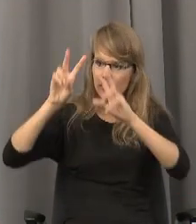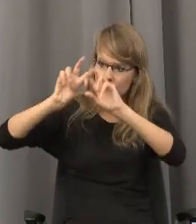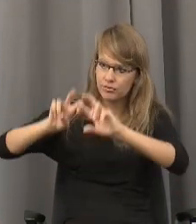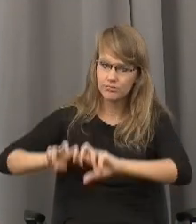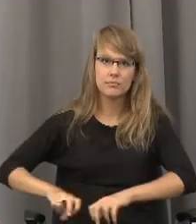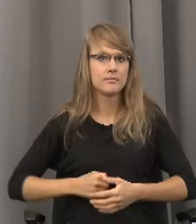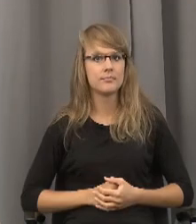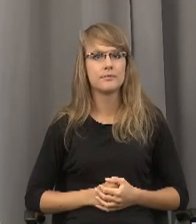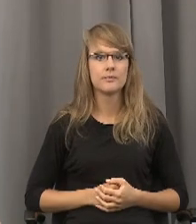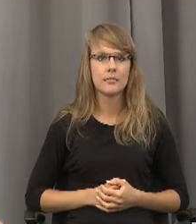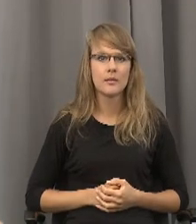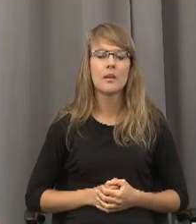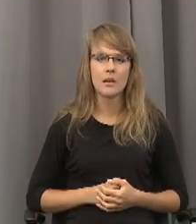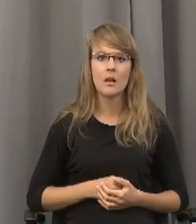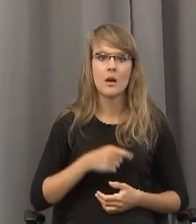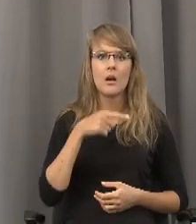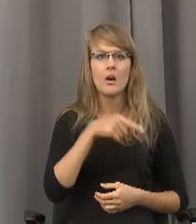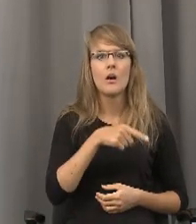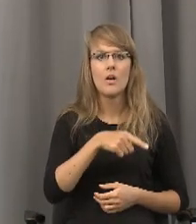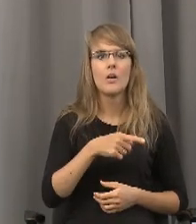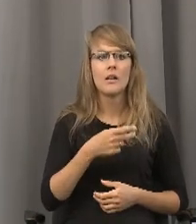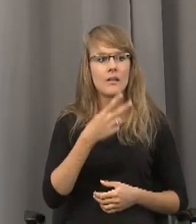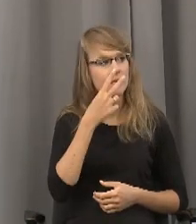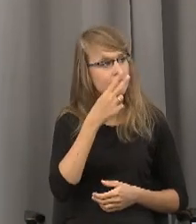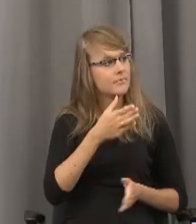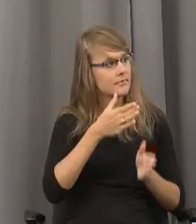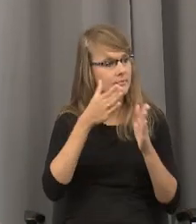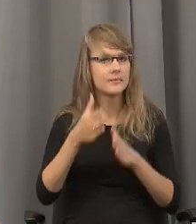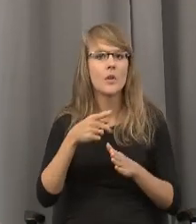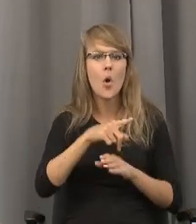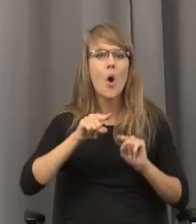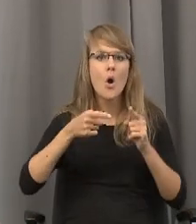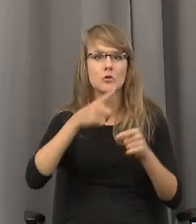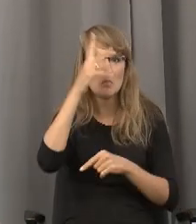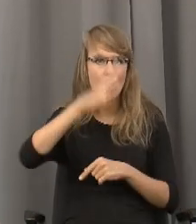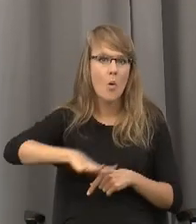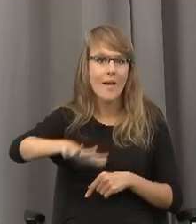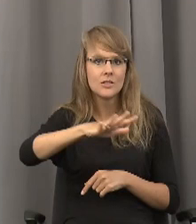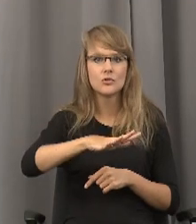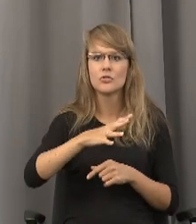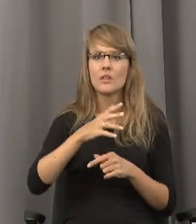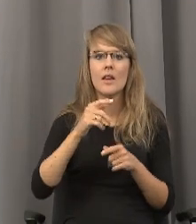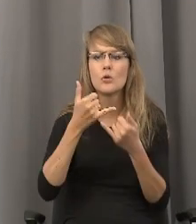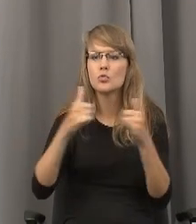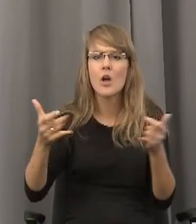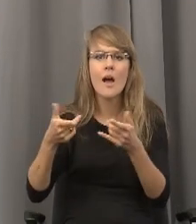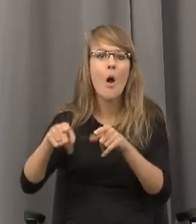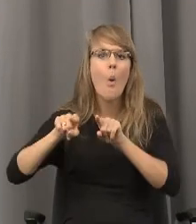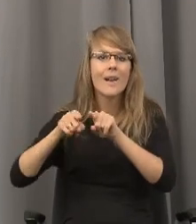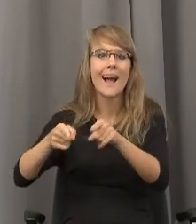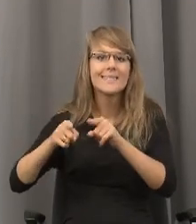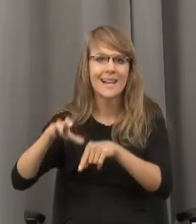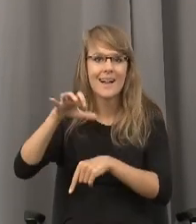wymaga wszechstronność powyższej aktywności i tu fragment dotyczący organizacji społecznych, środowisk alzheimerowskich, które